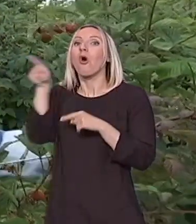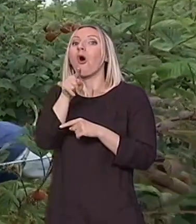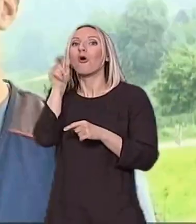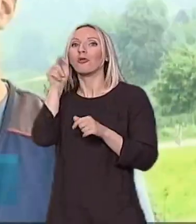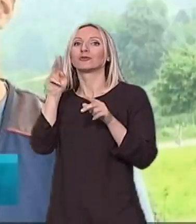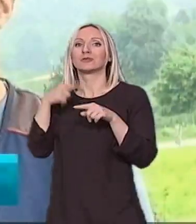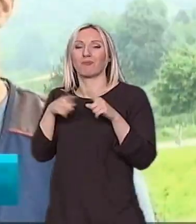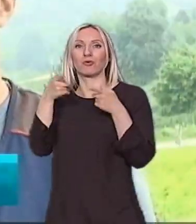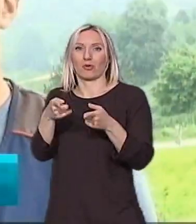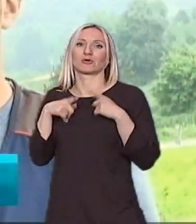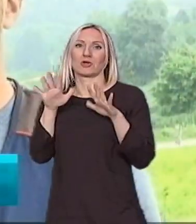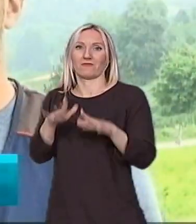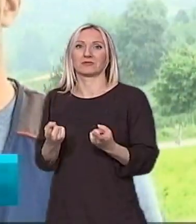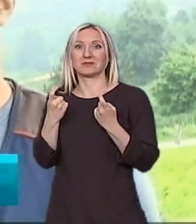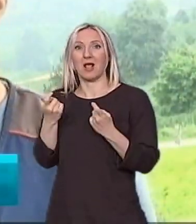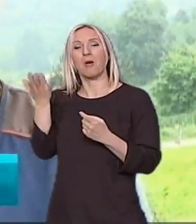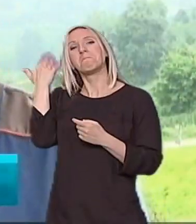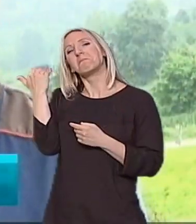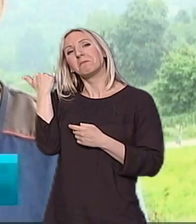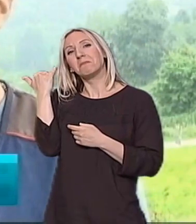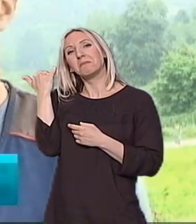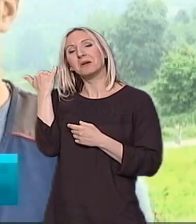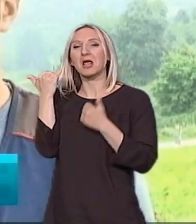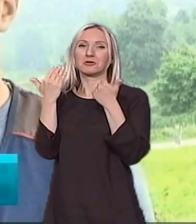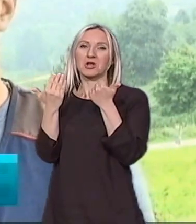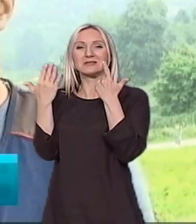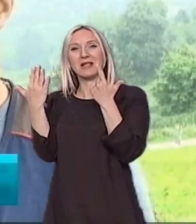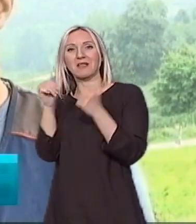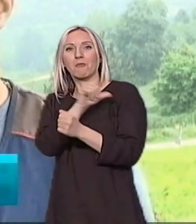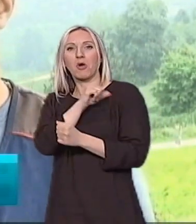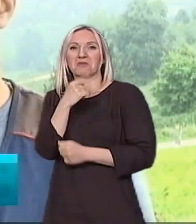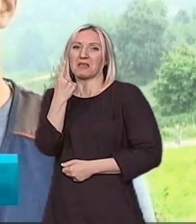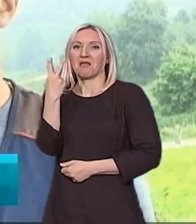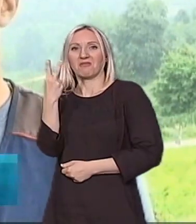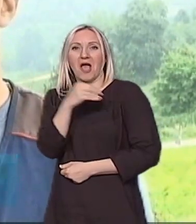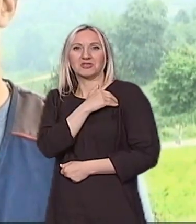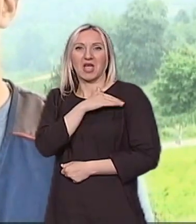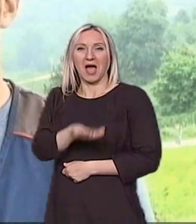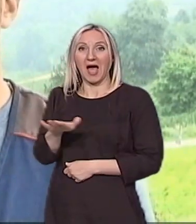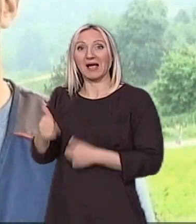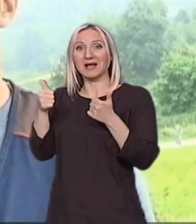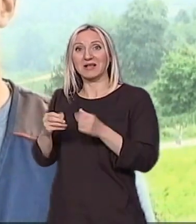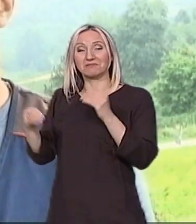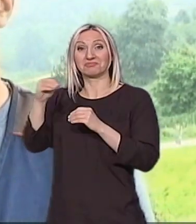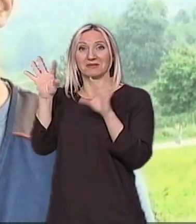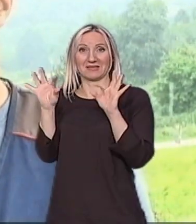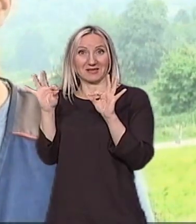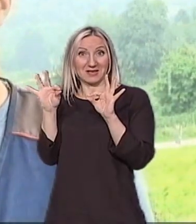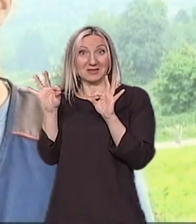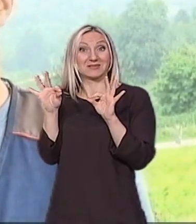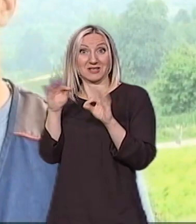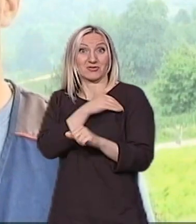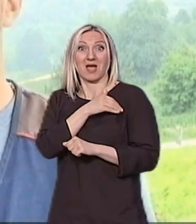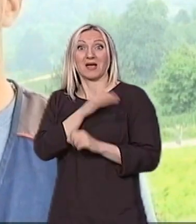povratnika. Pre 6-7 godina tu jedan-dva učenika su bila u školi, sad je to već nekih desetak učenika i